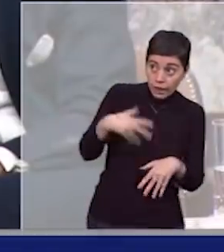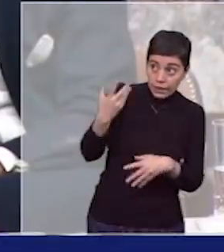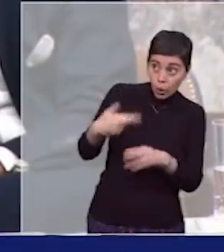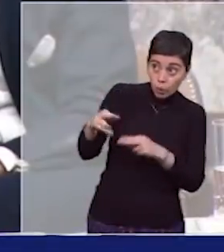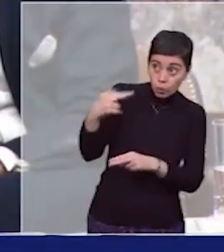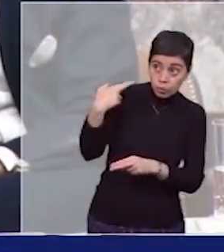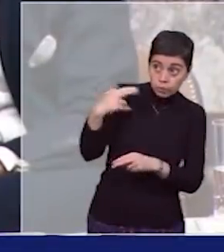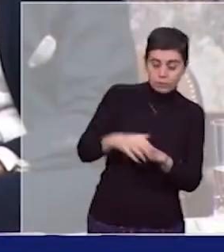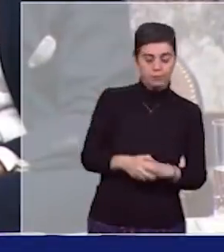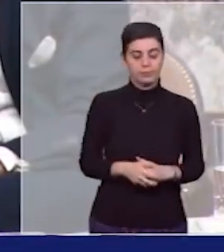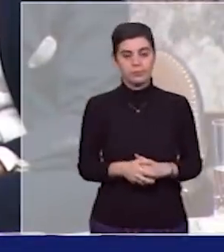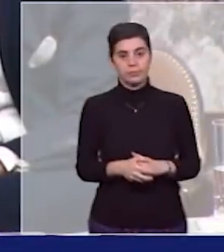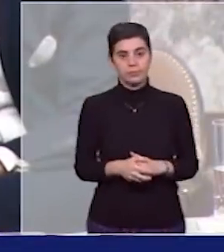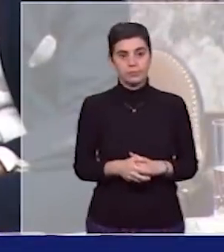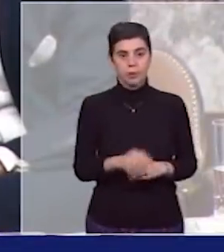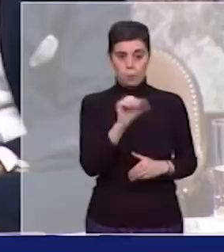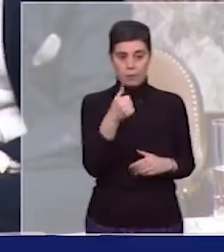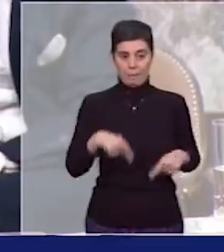Premier ministre.